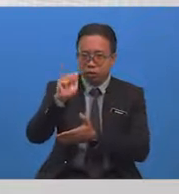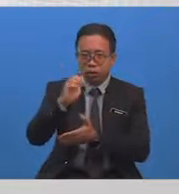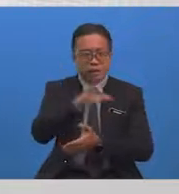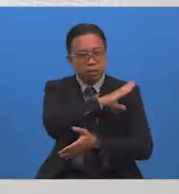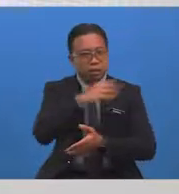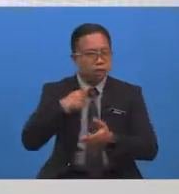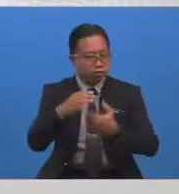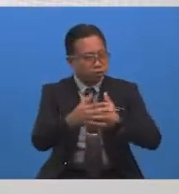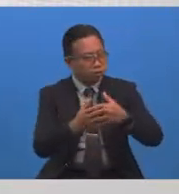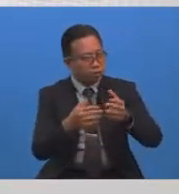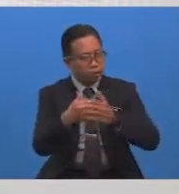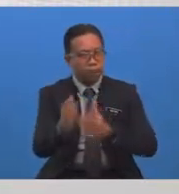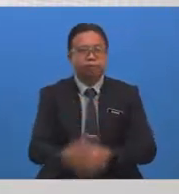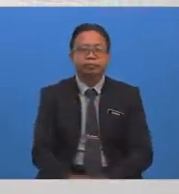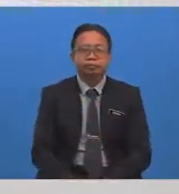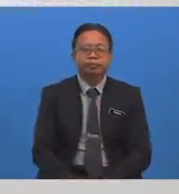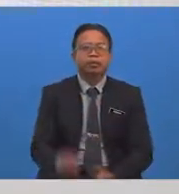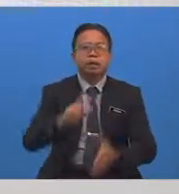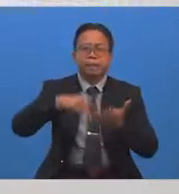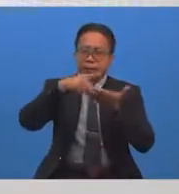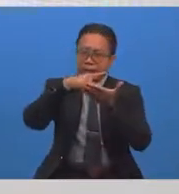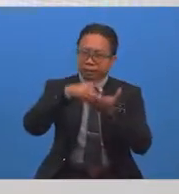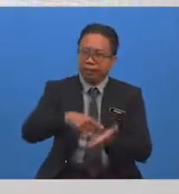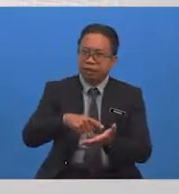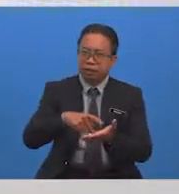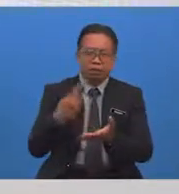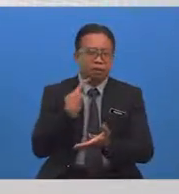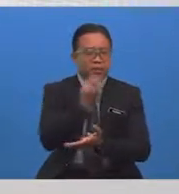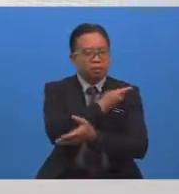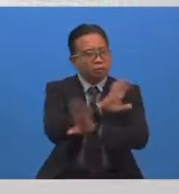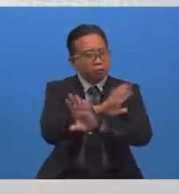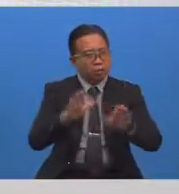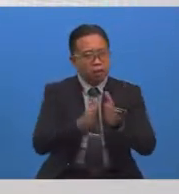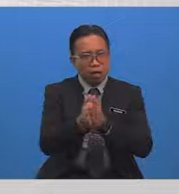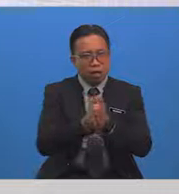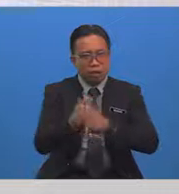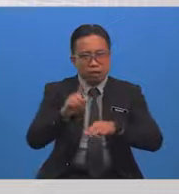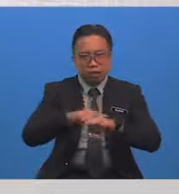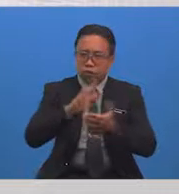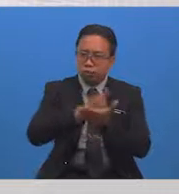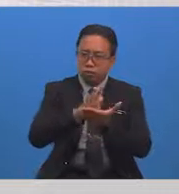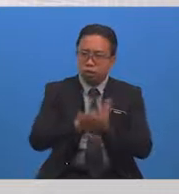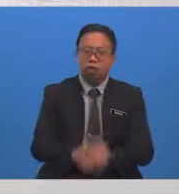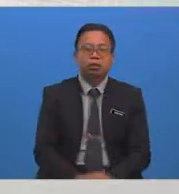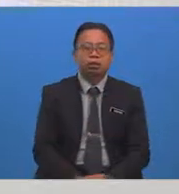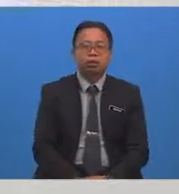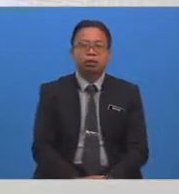murid-murid Apakah kesan sekiranya kita tidak bersikap rajin di sekolah